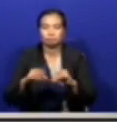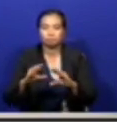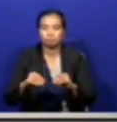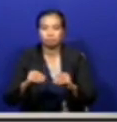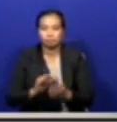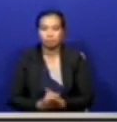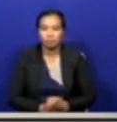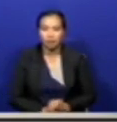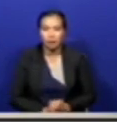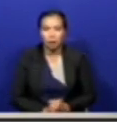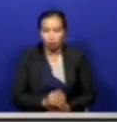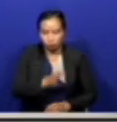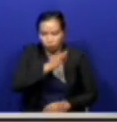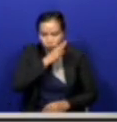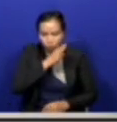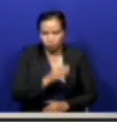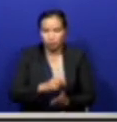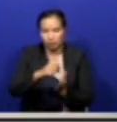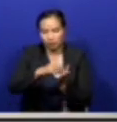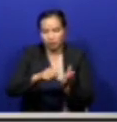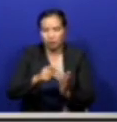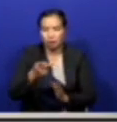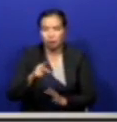ถ้ามีร่างของครม.